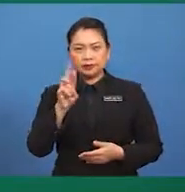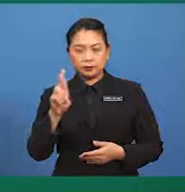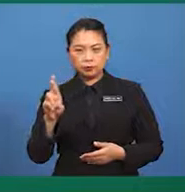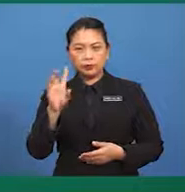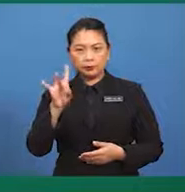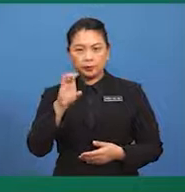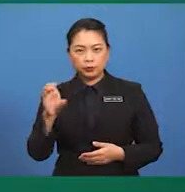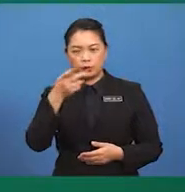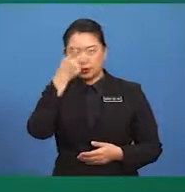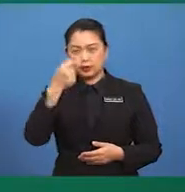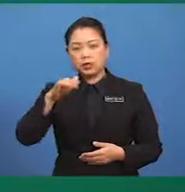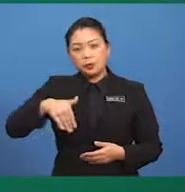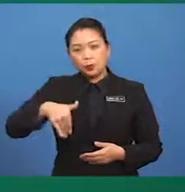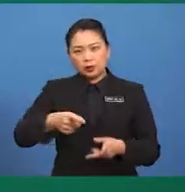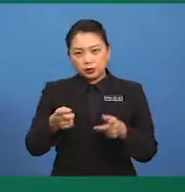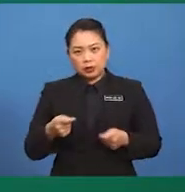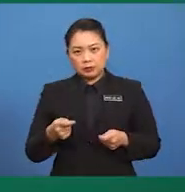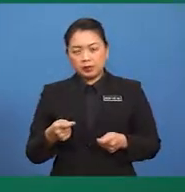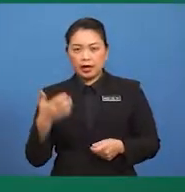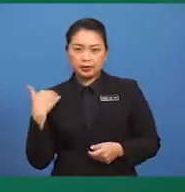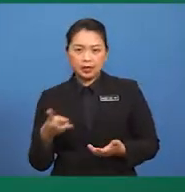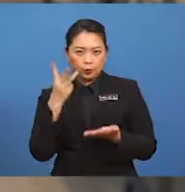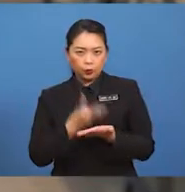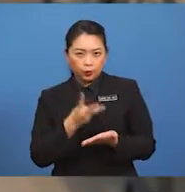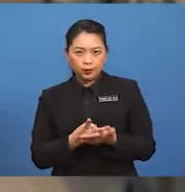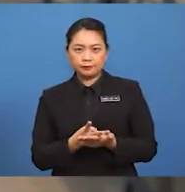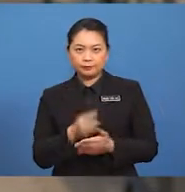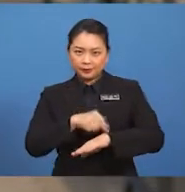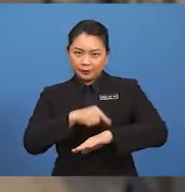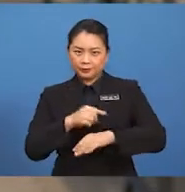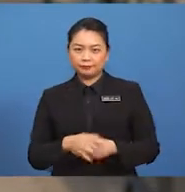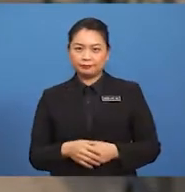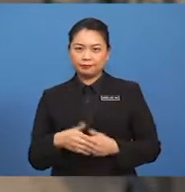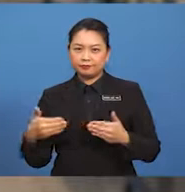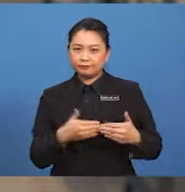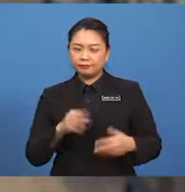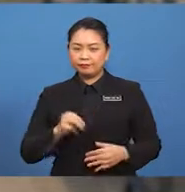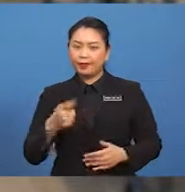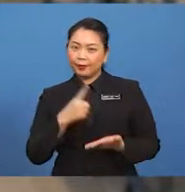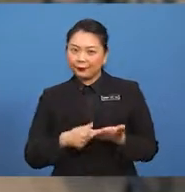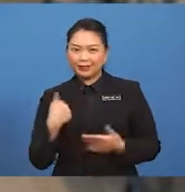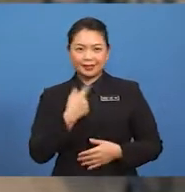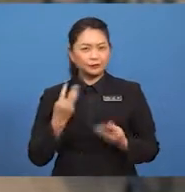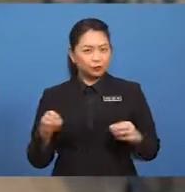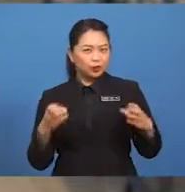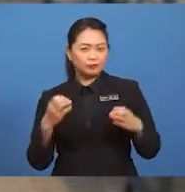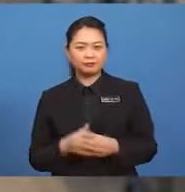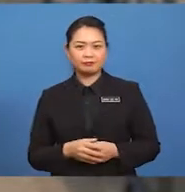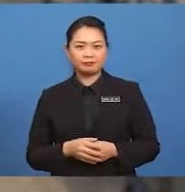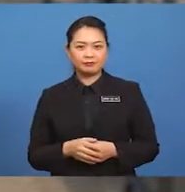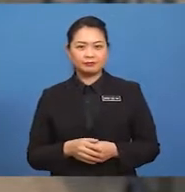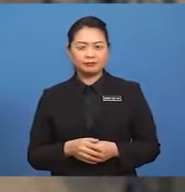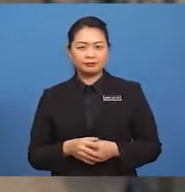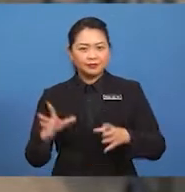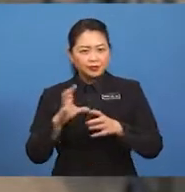RM6,800 kerana akaun belum terima ialah aset semasa. Seterusnya, murid-murid, apa yang kita nak buat?